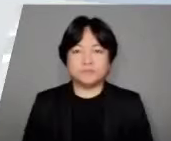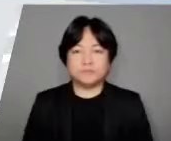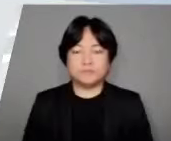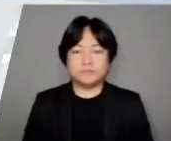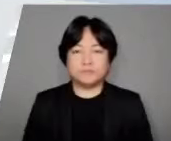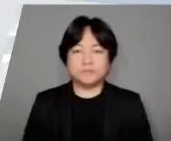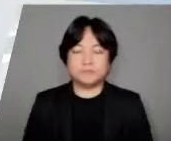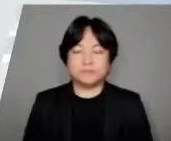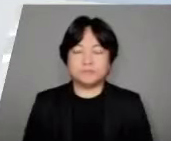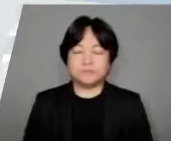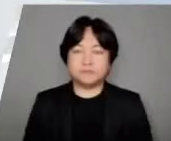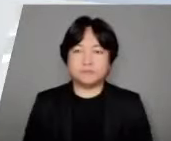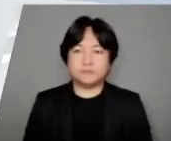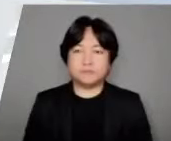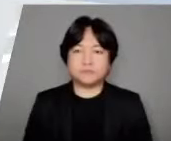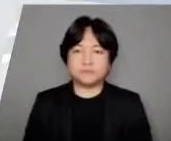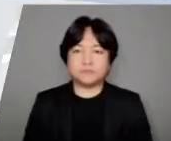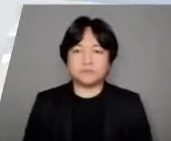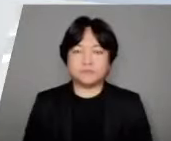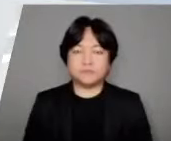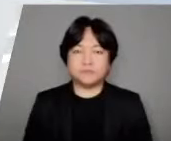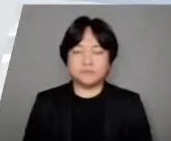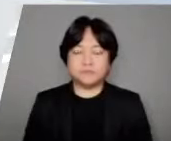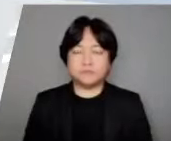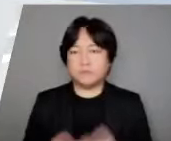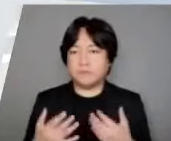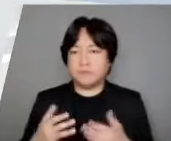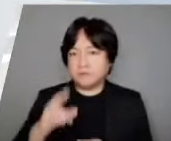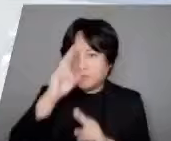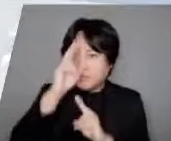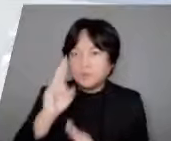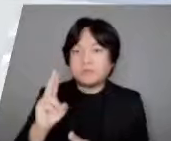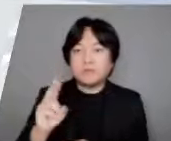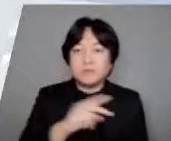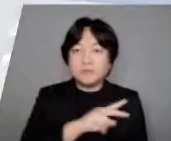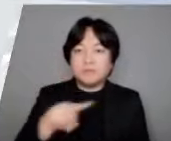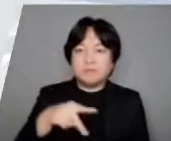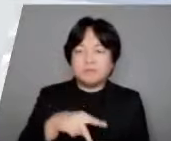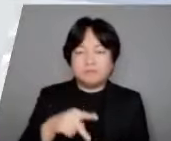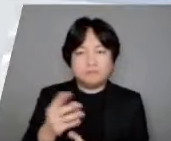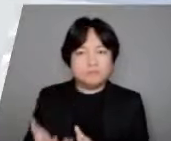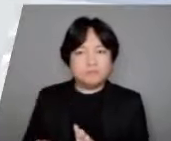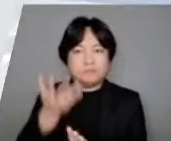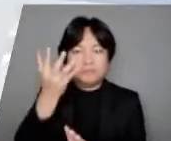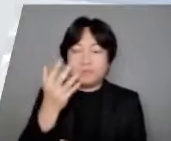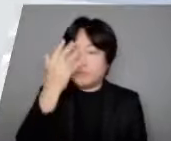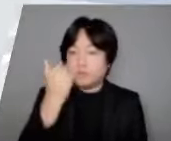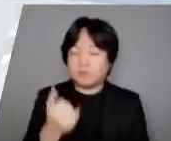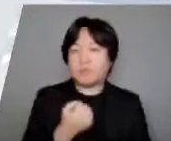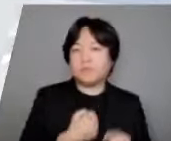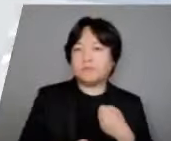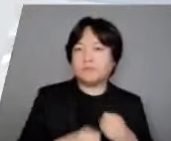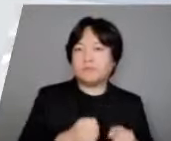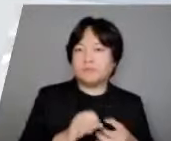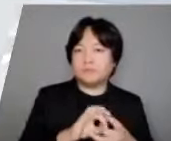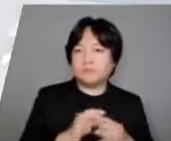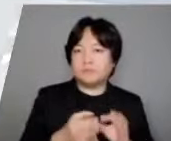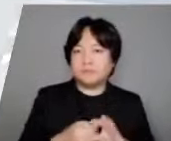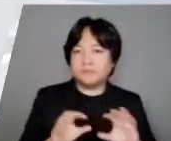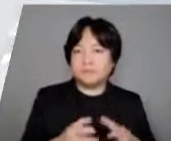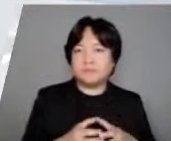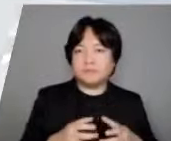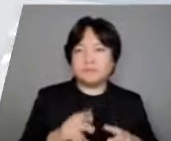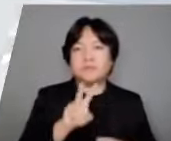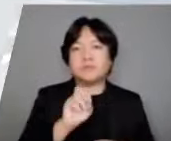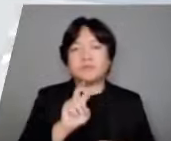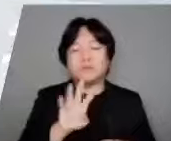Hindi po matatawaran ang karangalan na ibinigay sa Pilipinas sa mga Pilipinong atleta na lumaban para sa atin sa 2024 Paris Olympics.